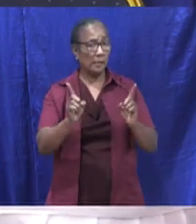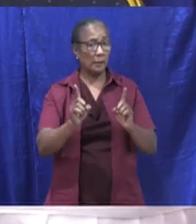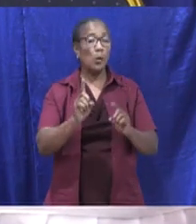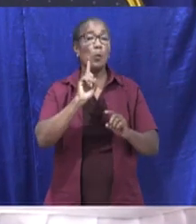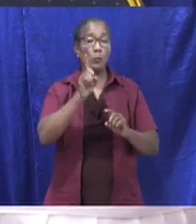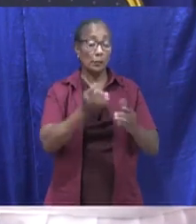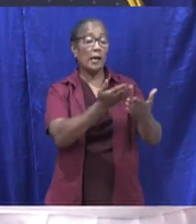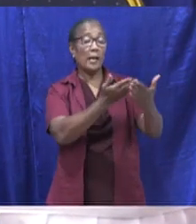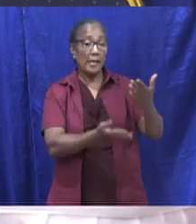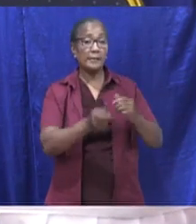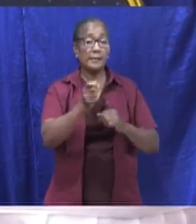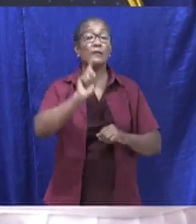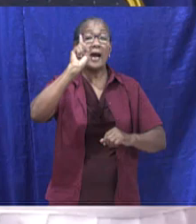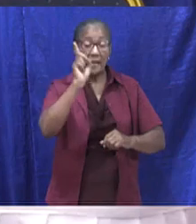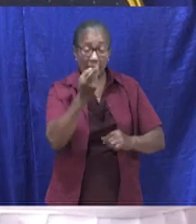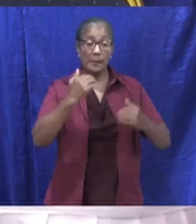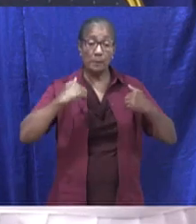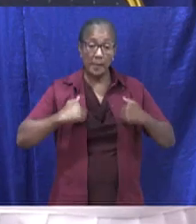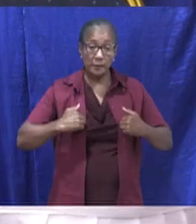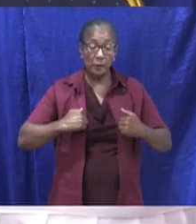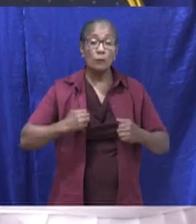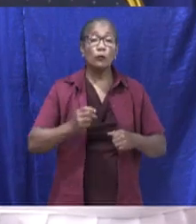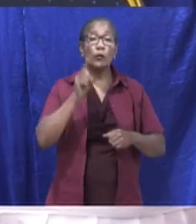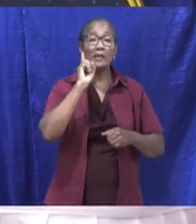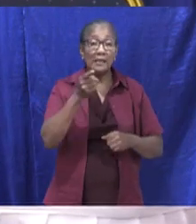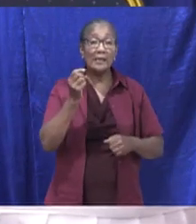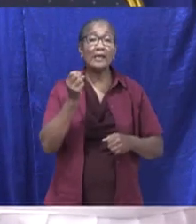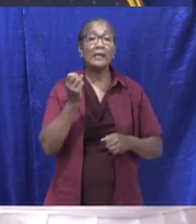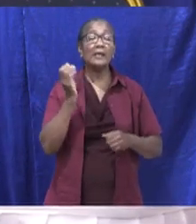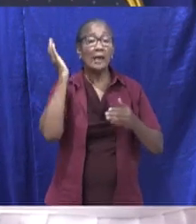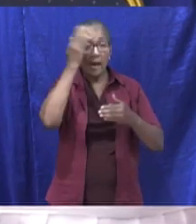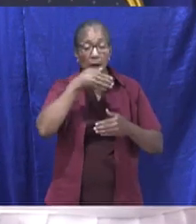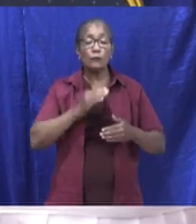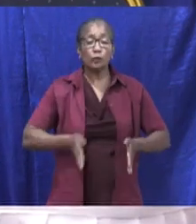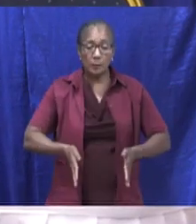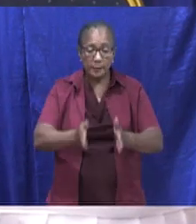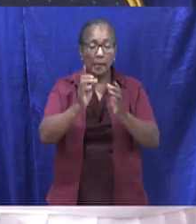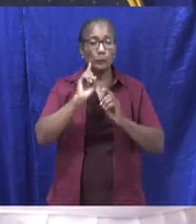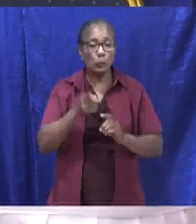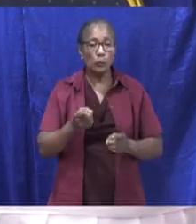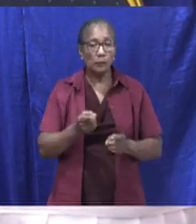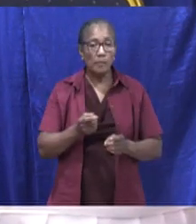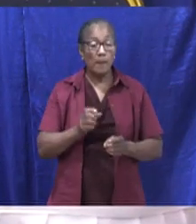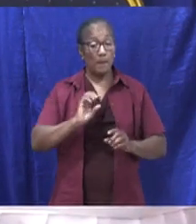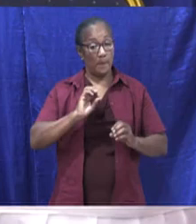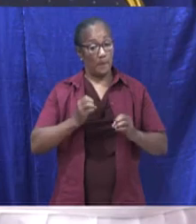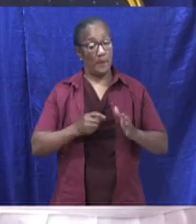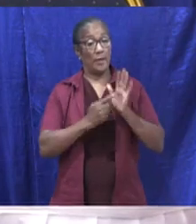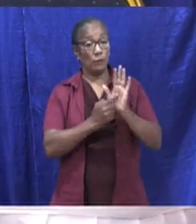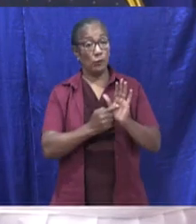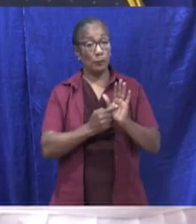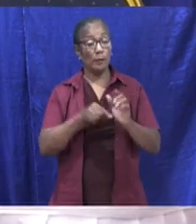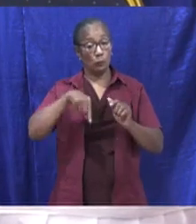een lijst sturen van de mensen die voor die avond op straat moeten zijn. Dus bij wijze van spreken, als u een uitrukteam heeft, wie zit